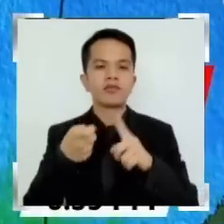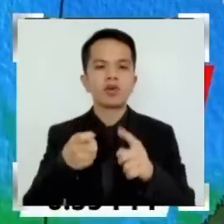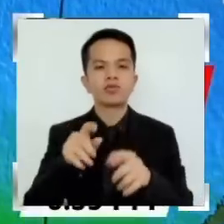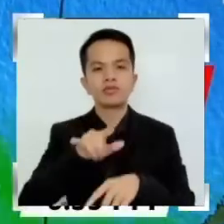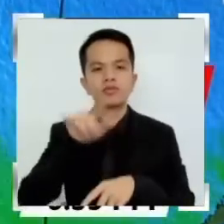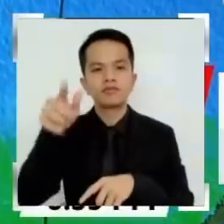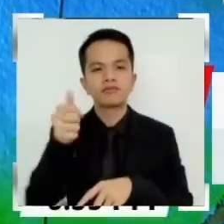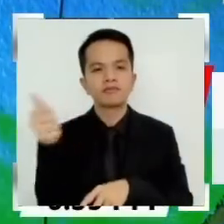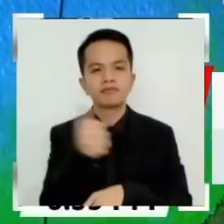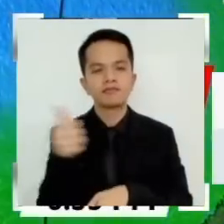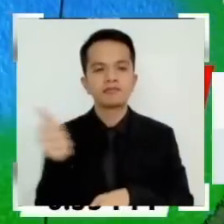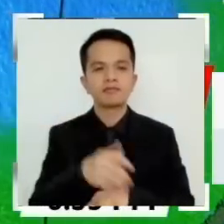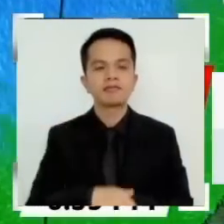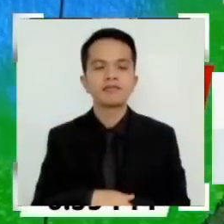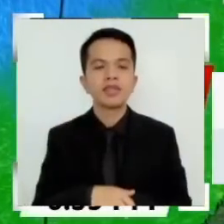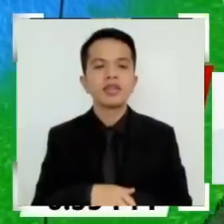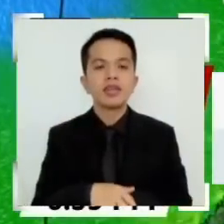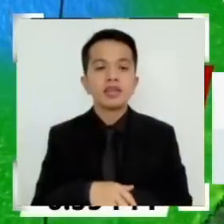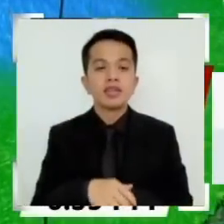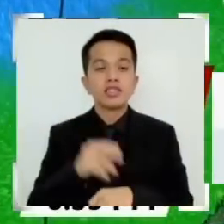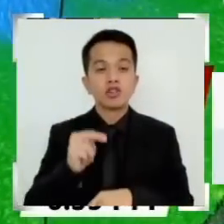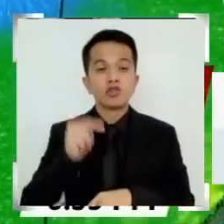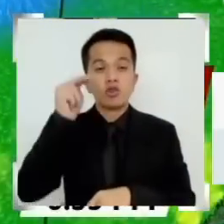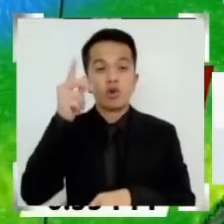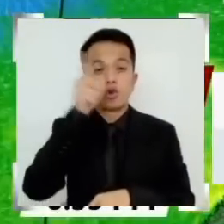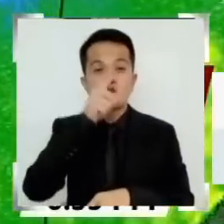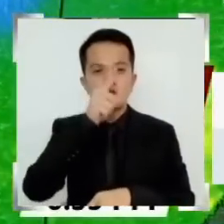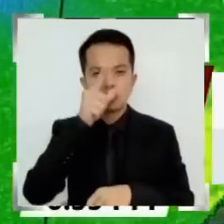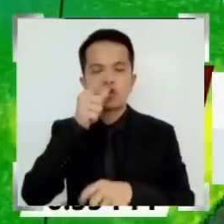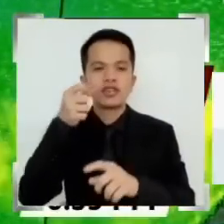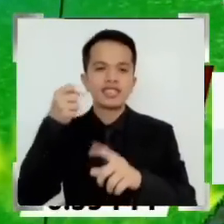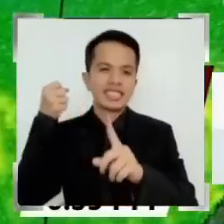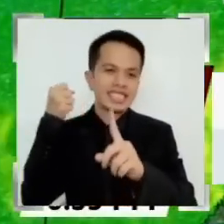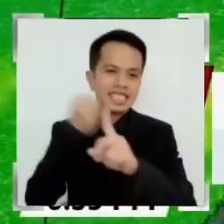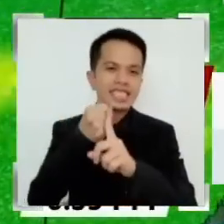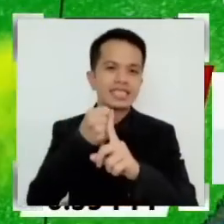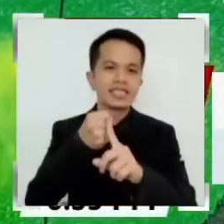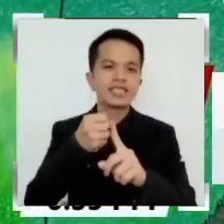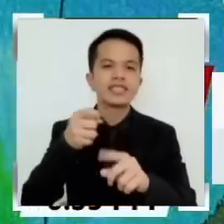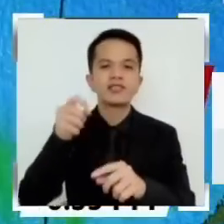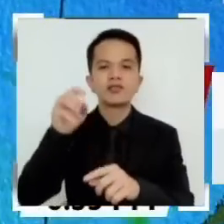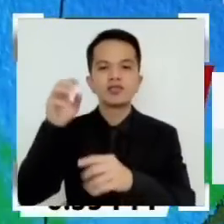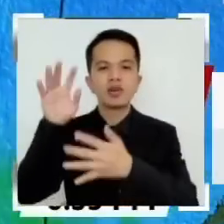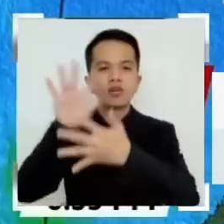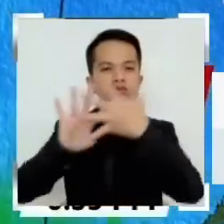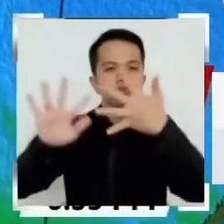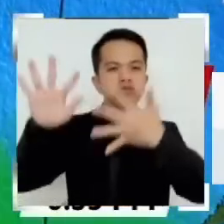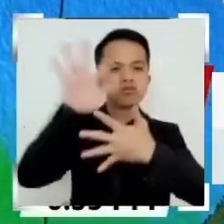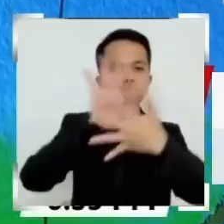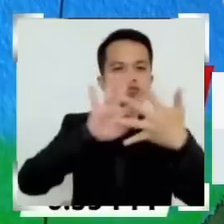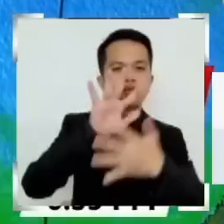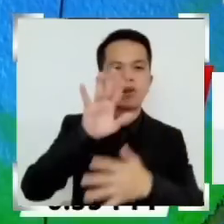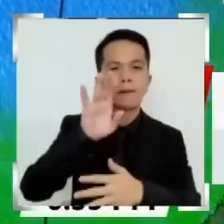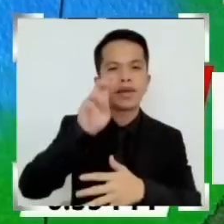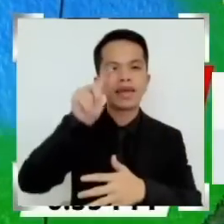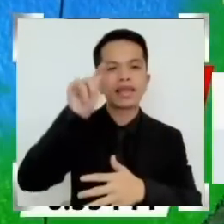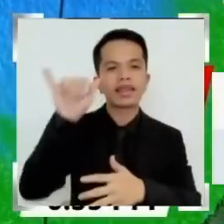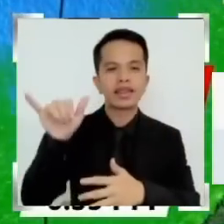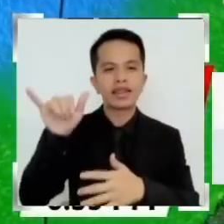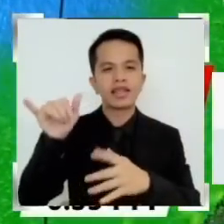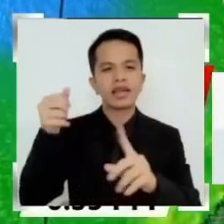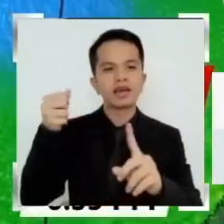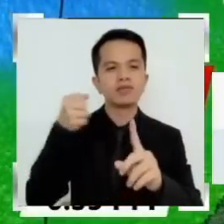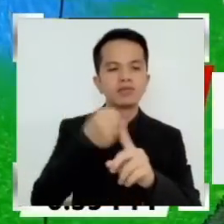PAGASA, Northern Luzon ang tutumbukin ng bagyong Mawar na tatawaging Betty pagpasok sa Philippine Area of Responsibility. Sunday